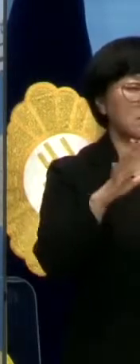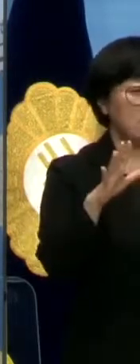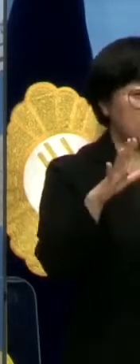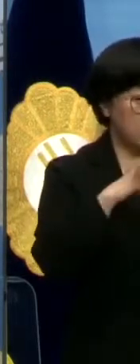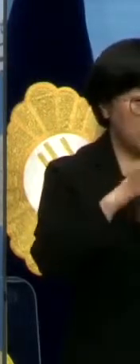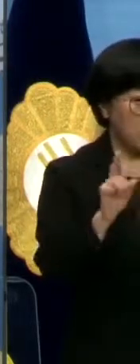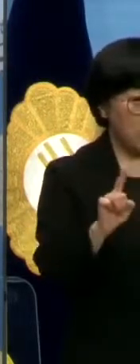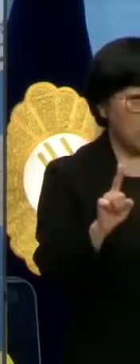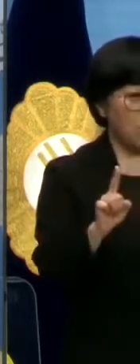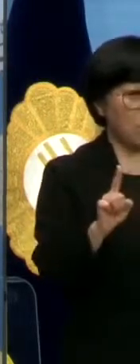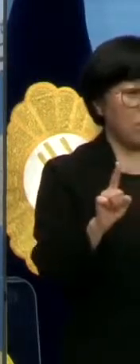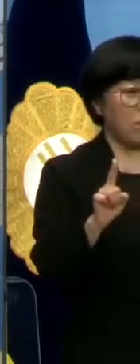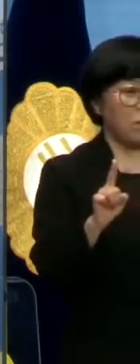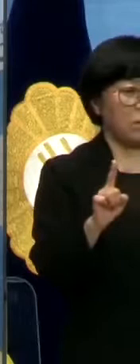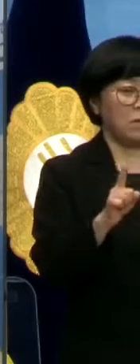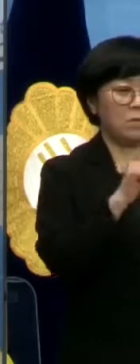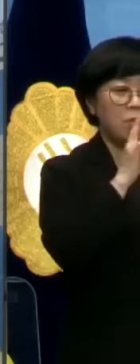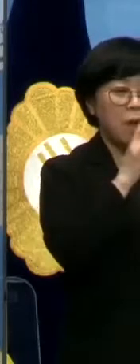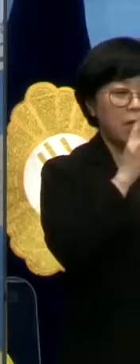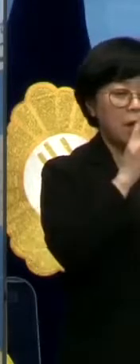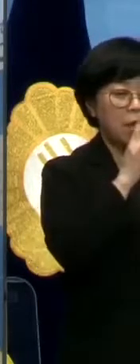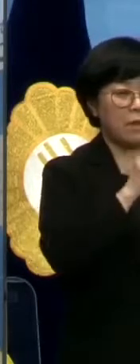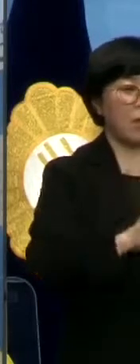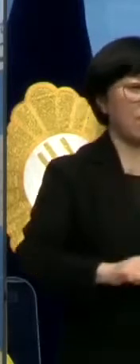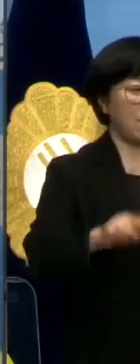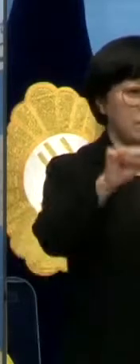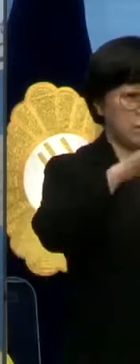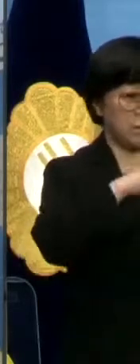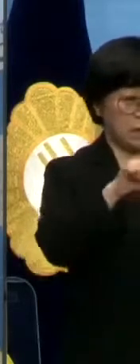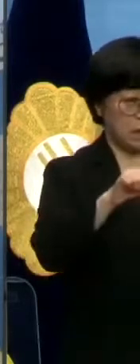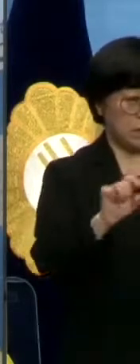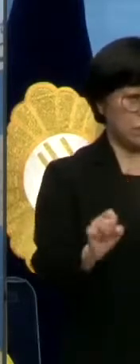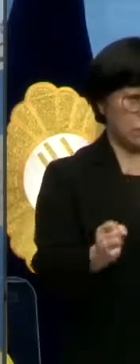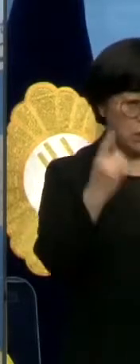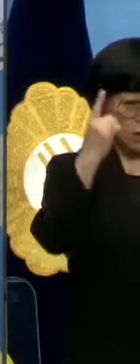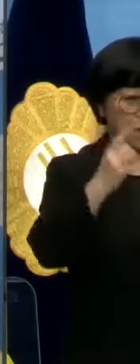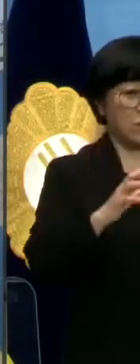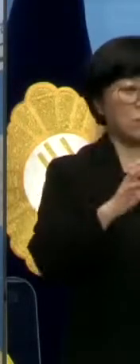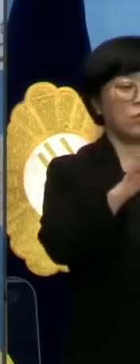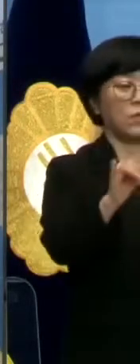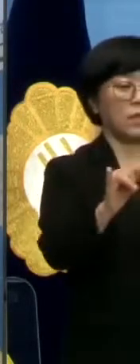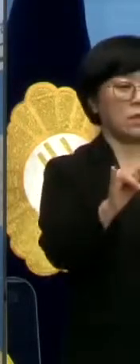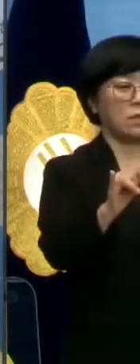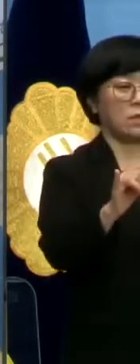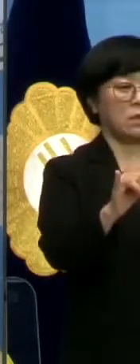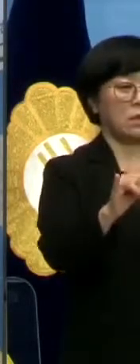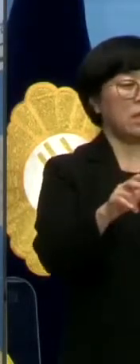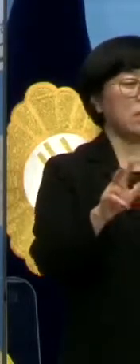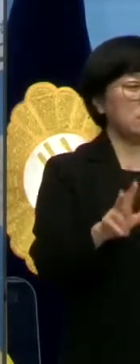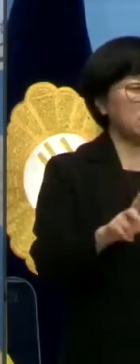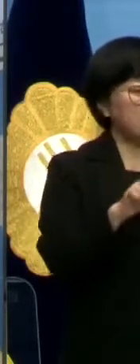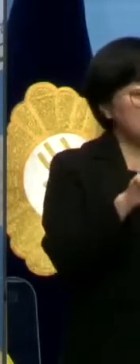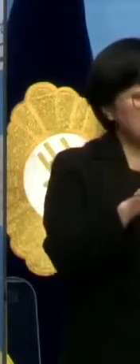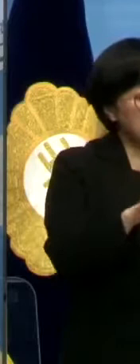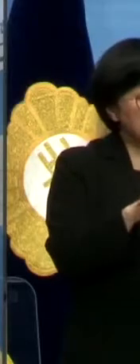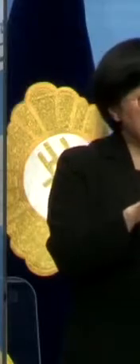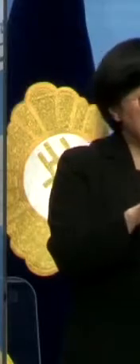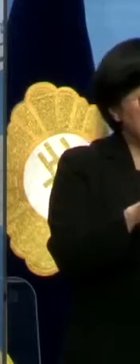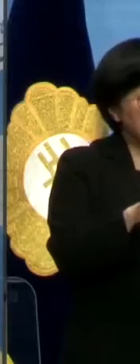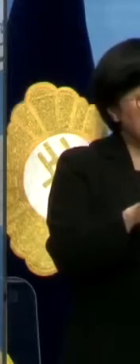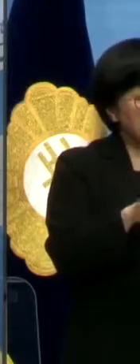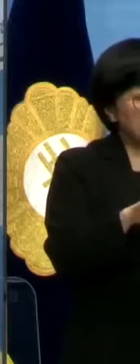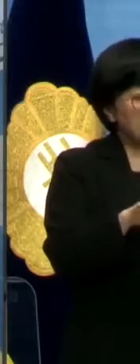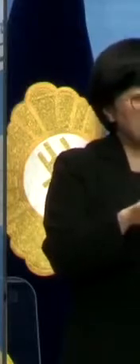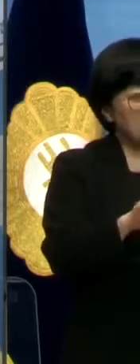할 것은 말만 앞세우는 정치로 인해 우리 국민들이 지금